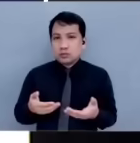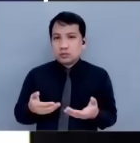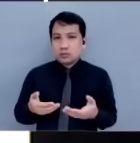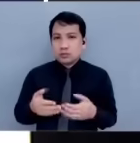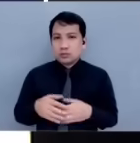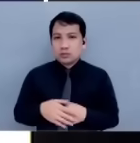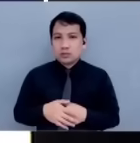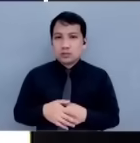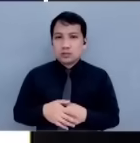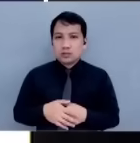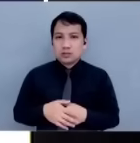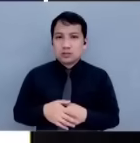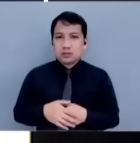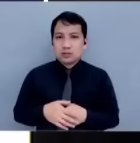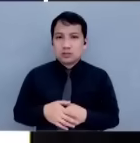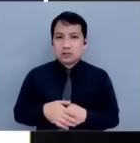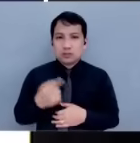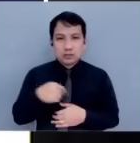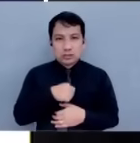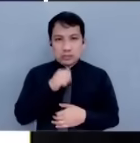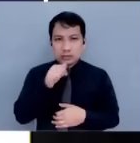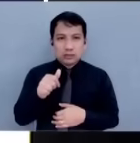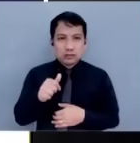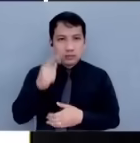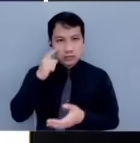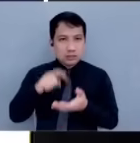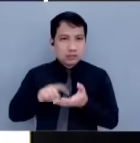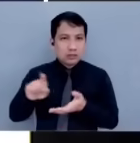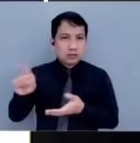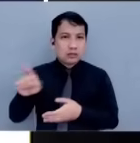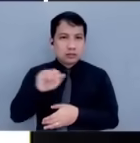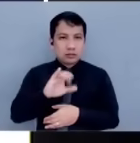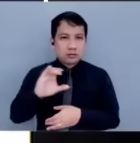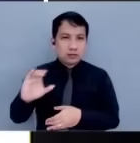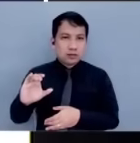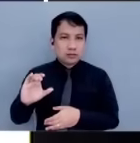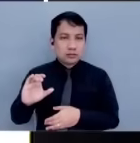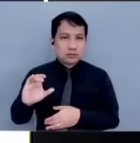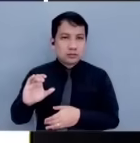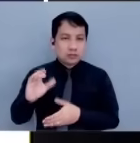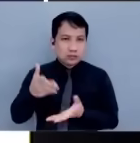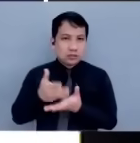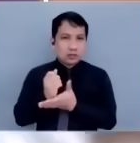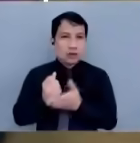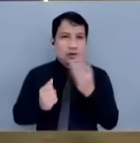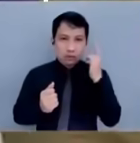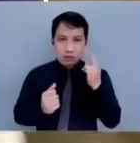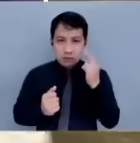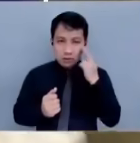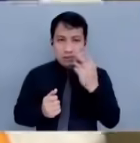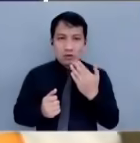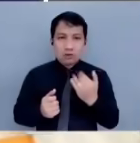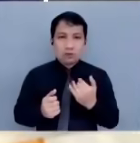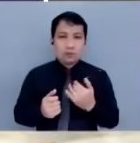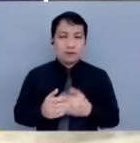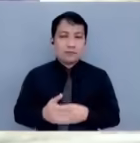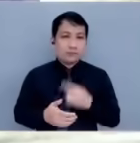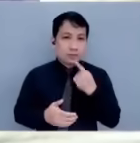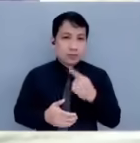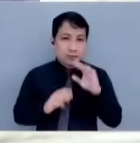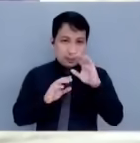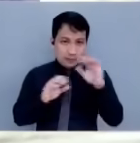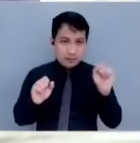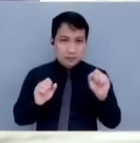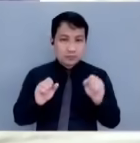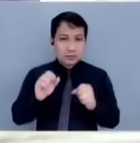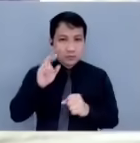why we are not recognizing that jurisdiction and the reason behind that. Sabi ng Pangulo, malala